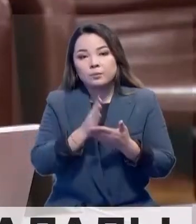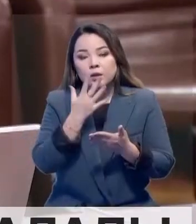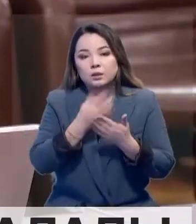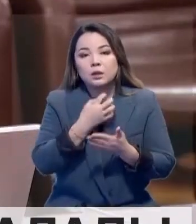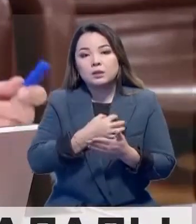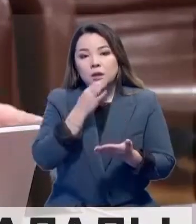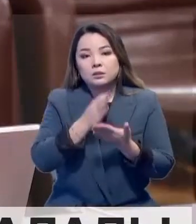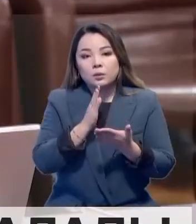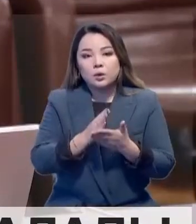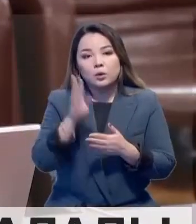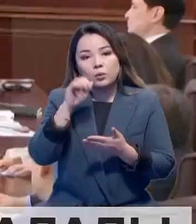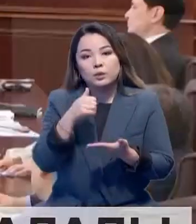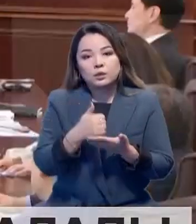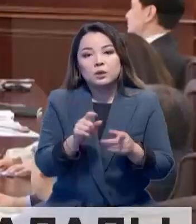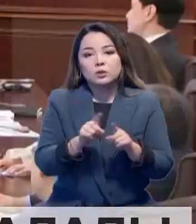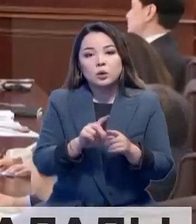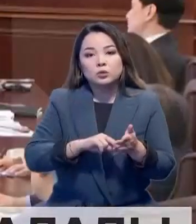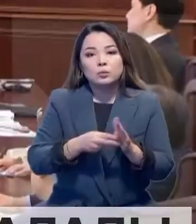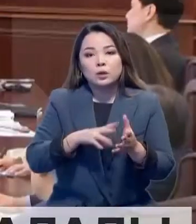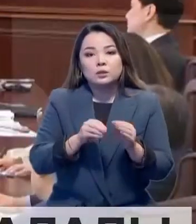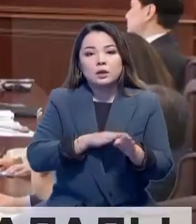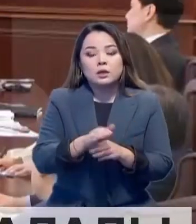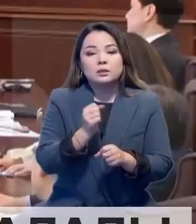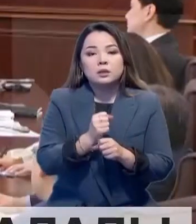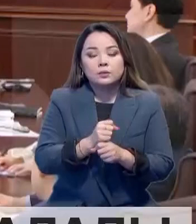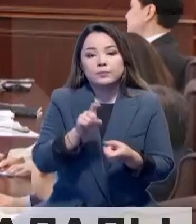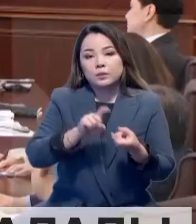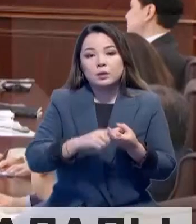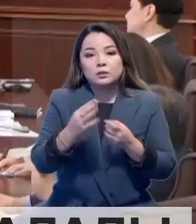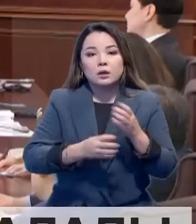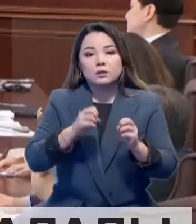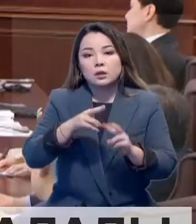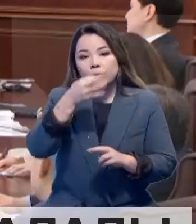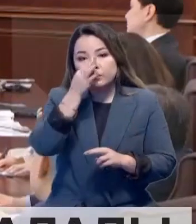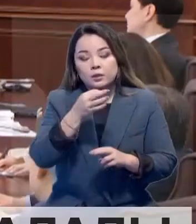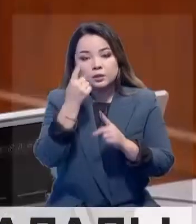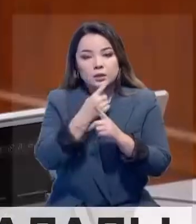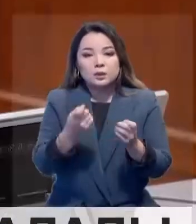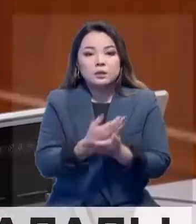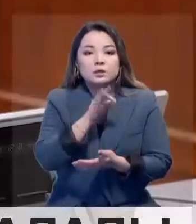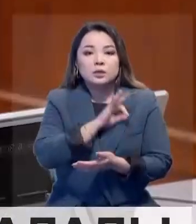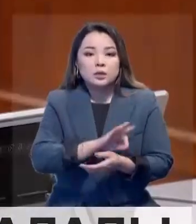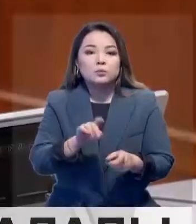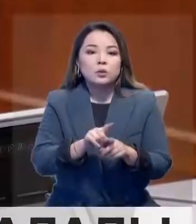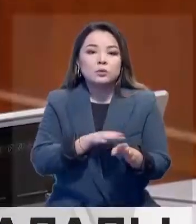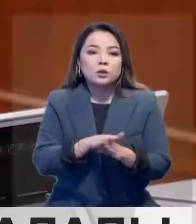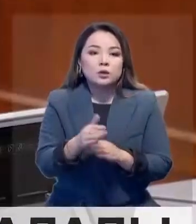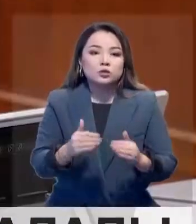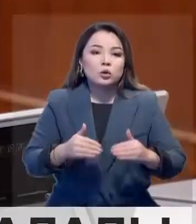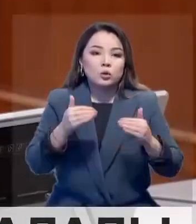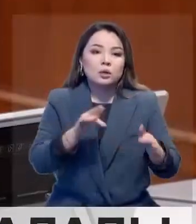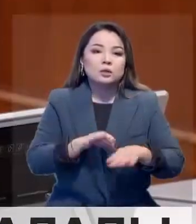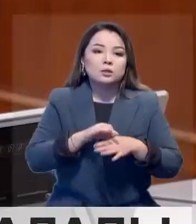негізге алынбақ. Үкімет басшысы жобаны іске асыру кезінде халықаралық тәжірибені ескеріп, тиімділігі жоғары